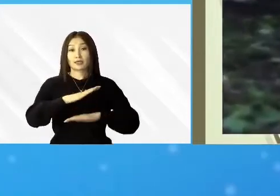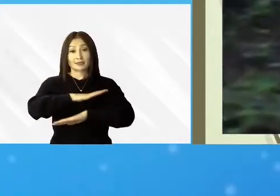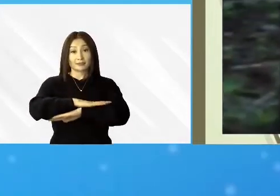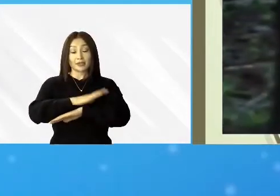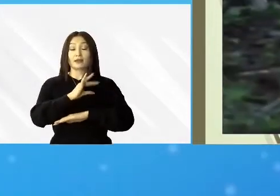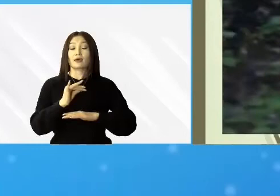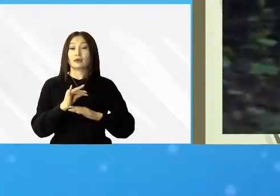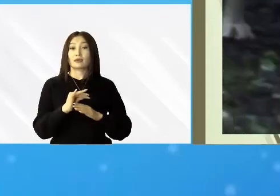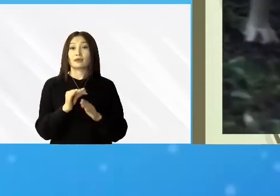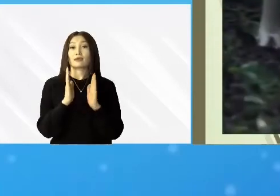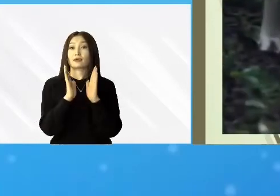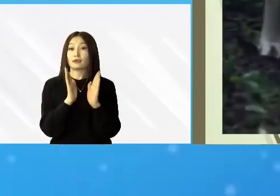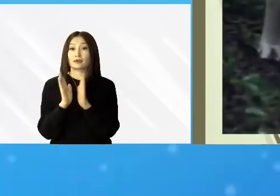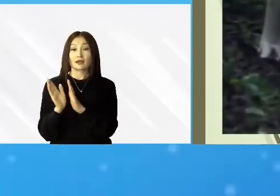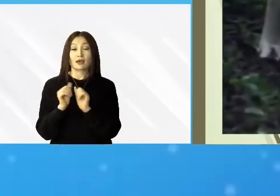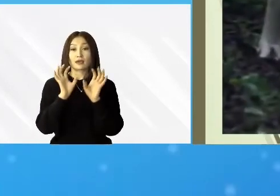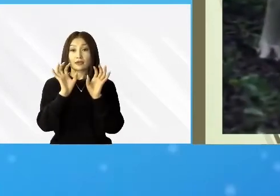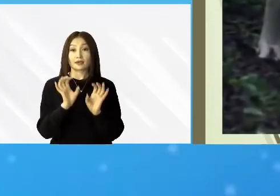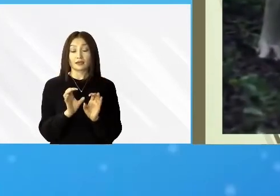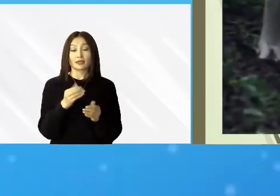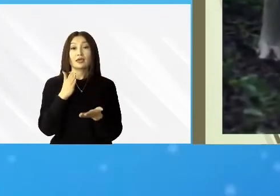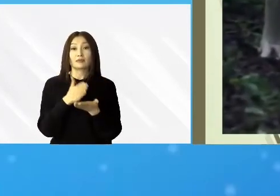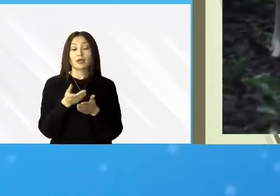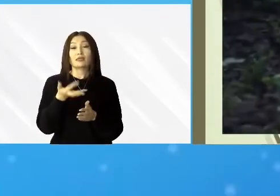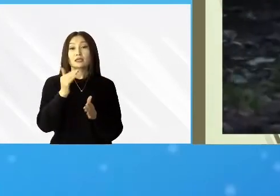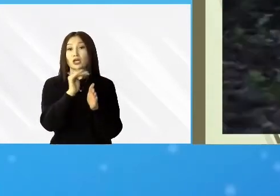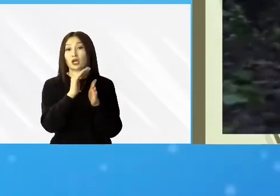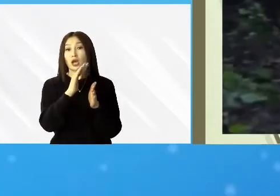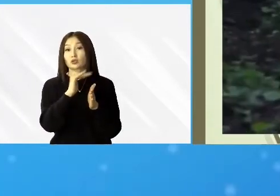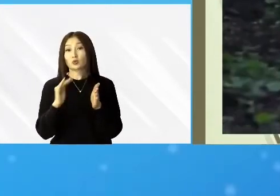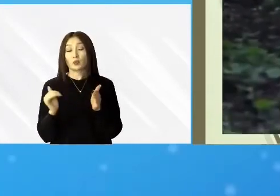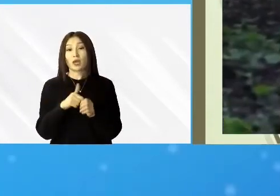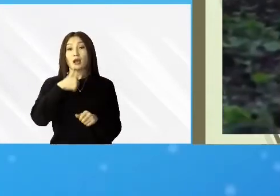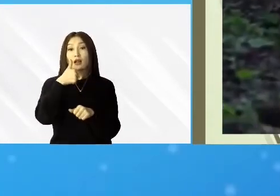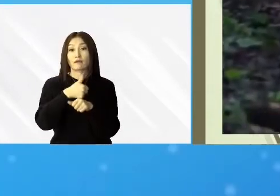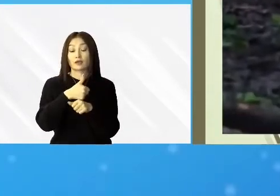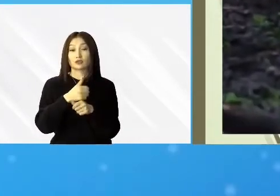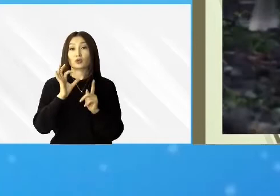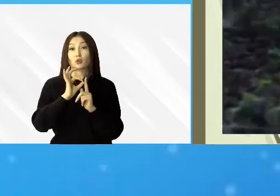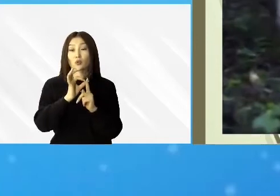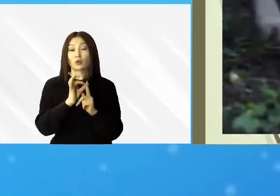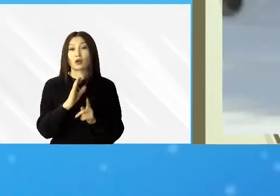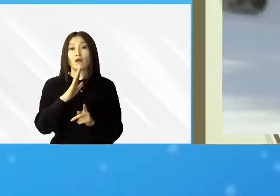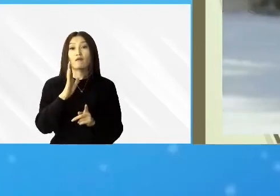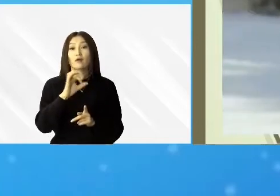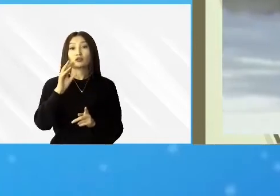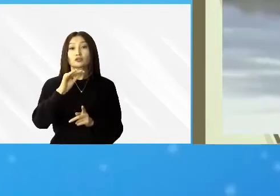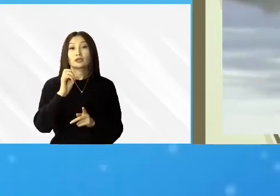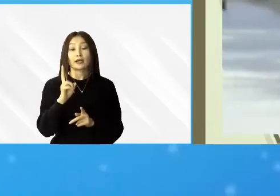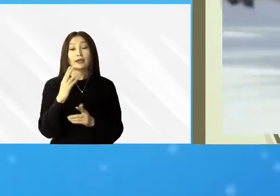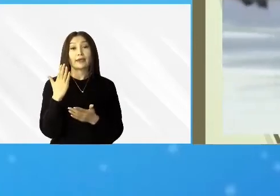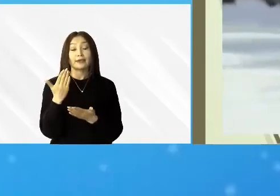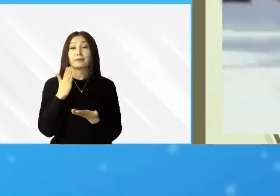и четкой иерархии, имеющей несколько ступеней. Главенствующую роль занимает вожак. Он